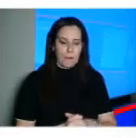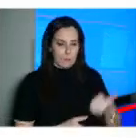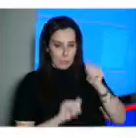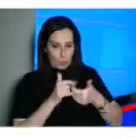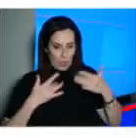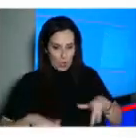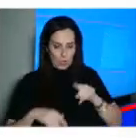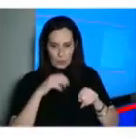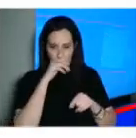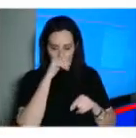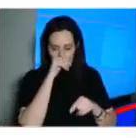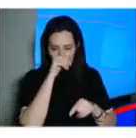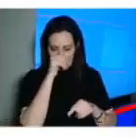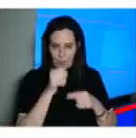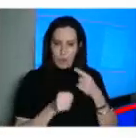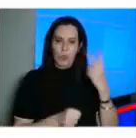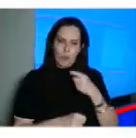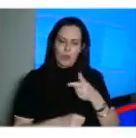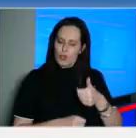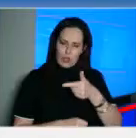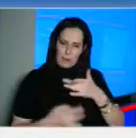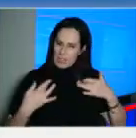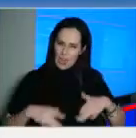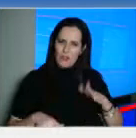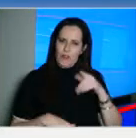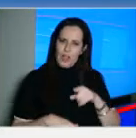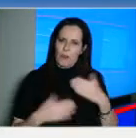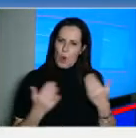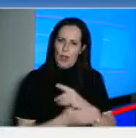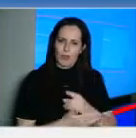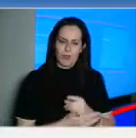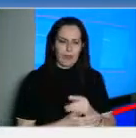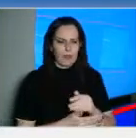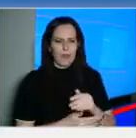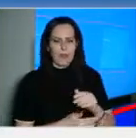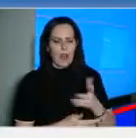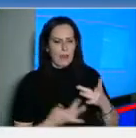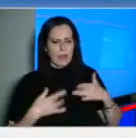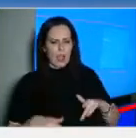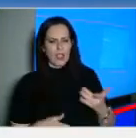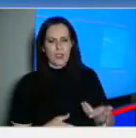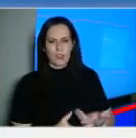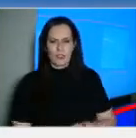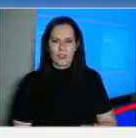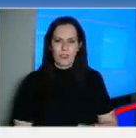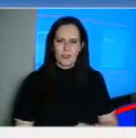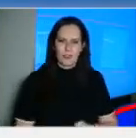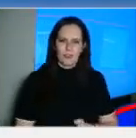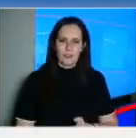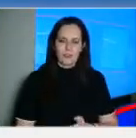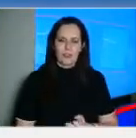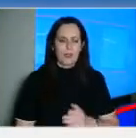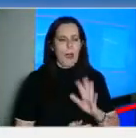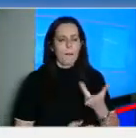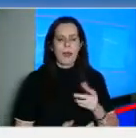ומירי מתכחשת? מריץ אותה שוב, כמובן שמירי מתכחשת, והיה פה חידוש. למה שהייתי מתכחשת? דני, בואו נקרא לה מכאן לרוץ.